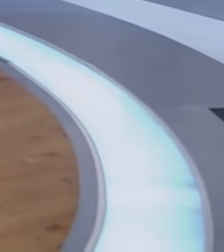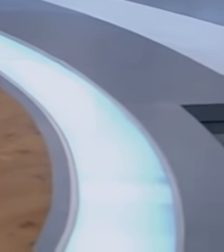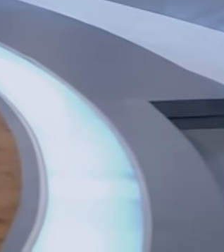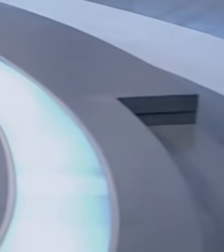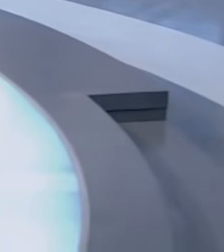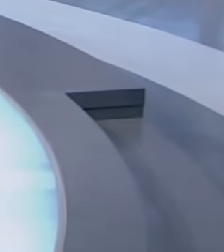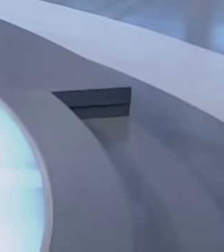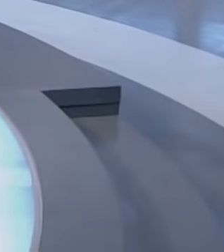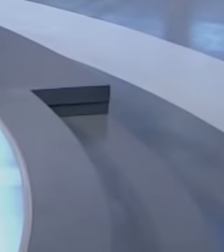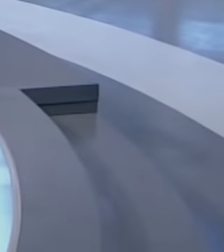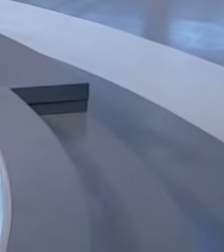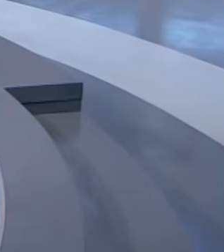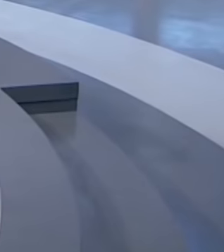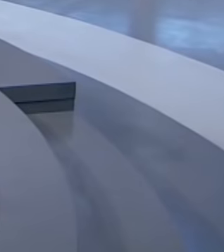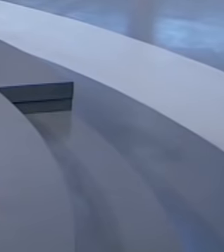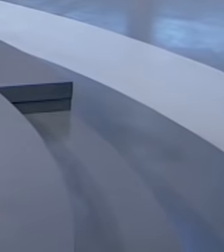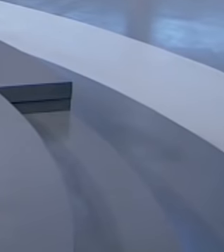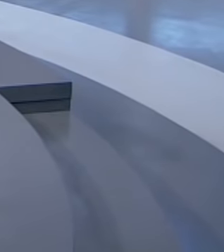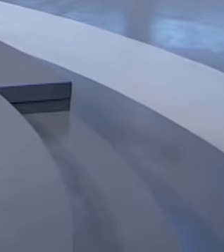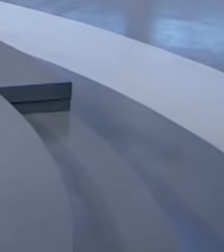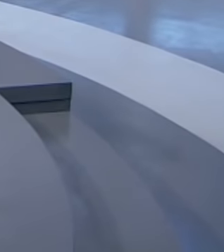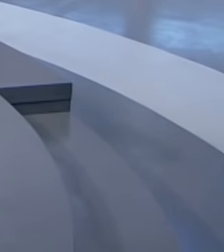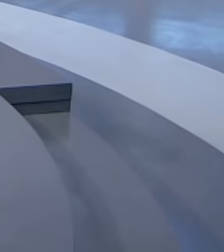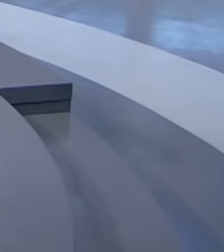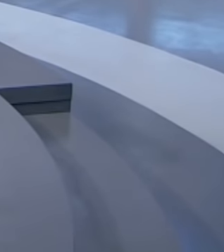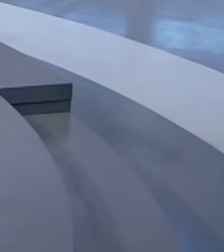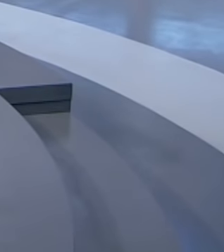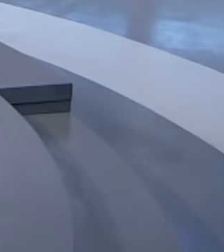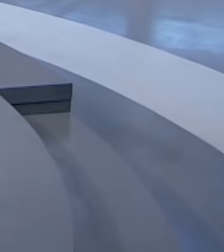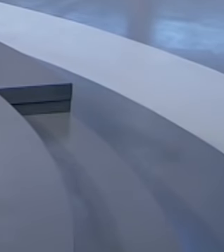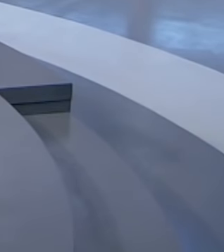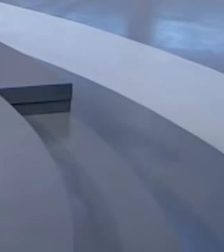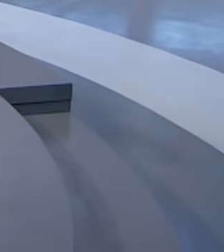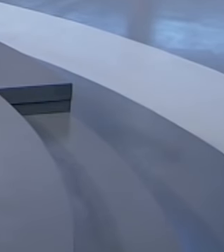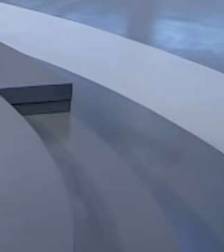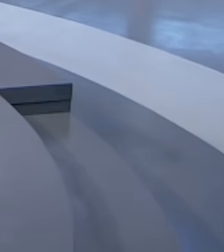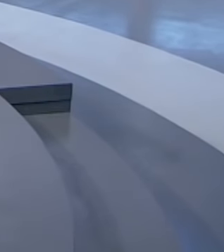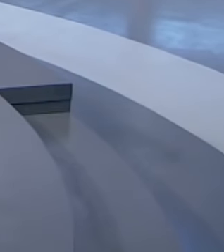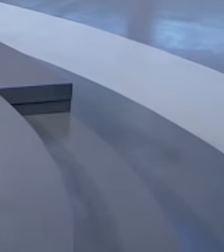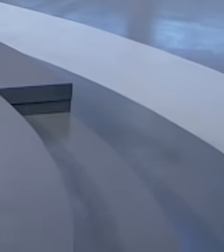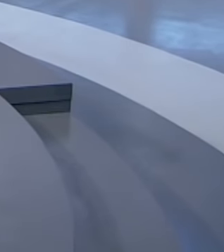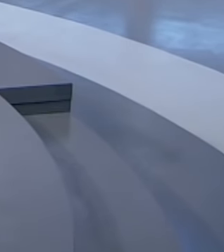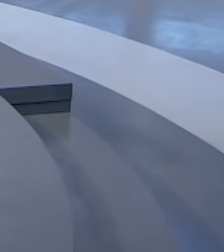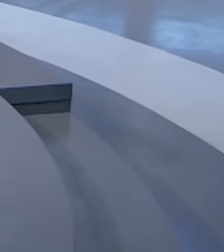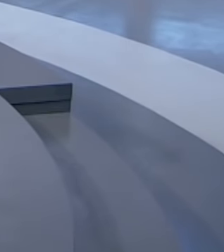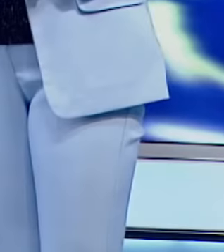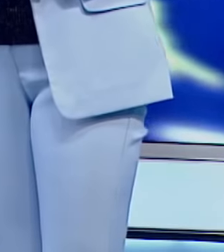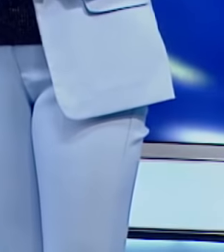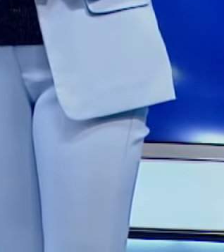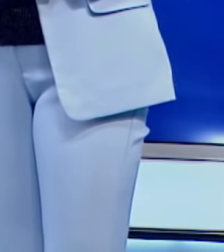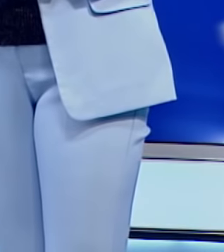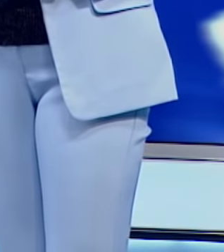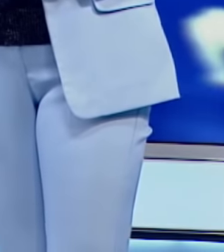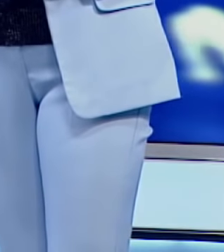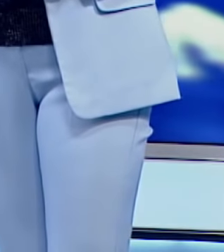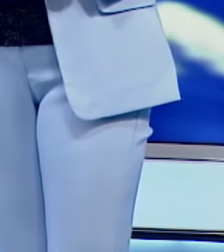болсон байна. Арам төргээ. Арам төргээ үзэгчтэй мөн арам төргээ. За спортын тэмцээн уралдааны хамгийн сүүлийн мэдээллээс хүргэж. Тэгэлгүй яг